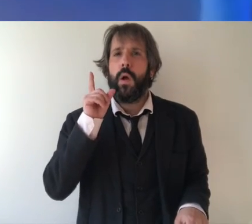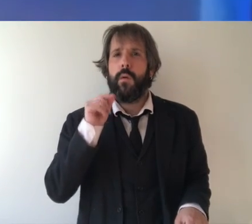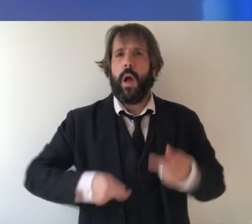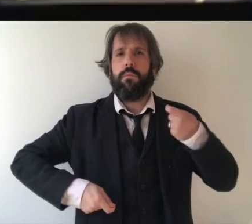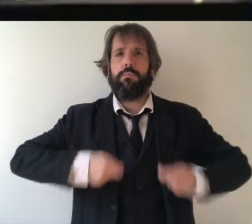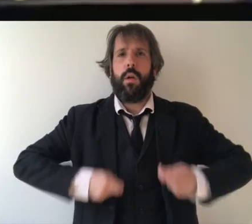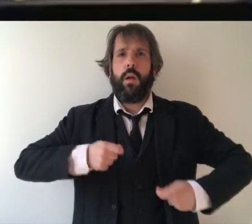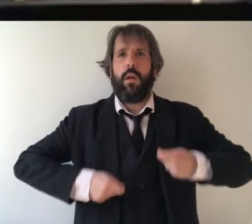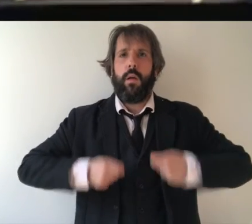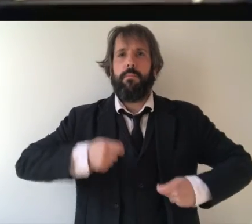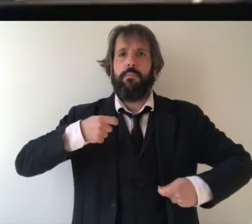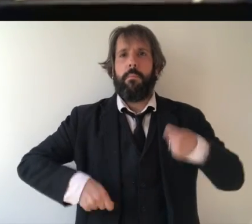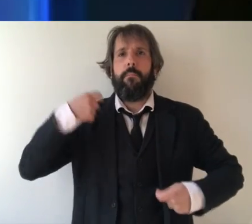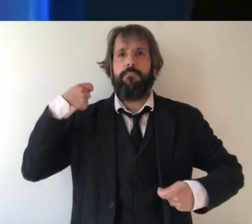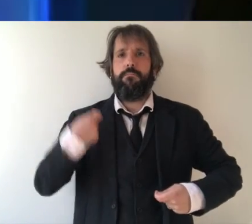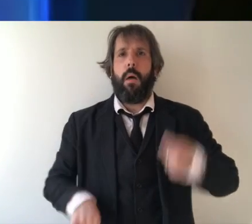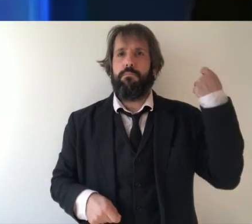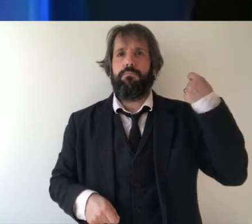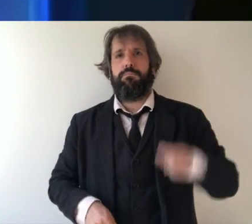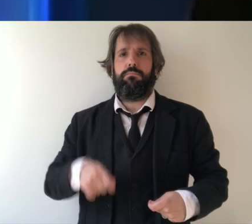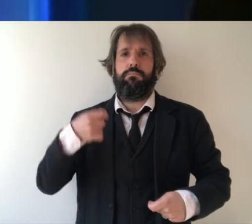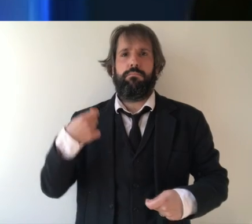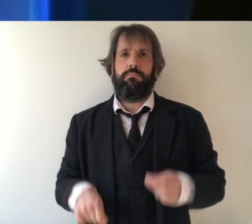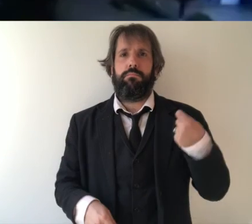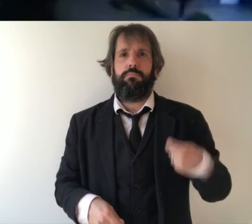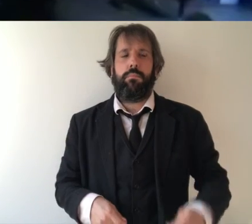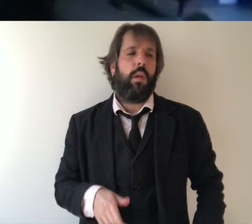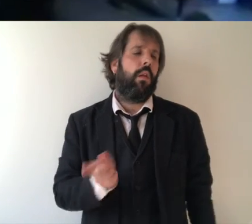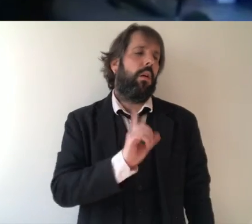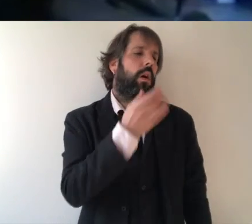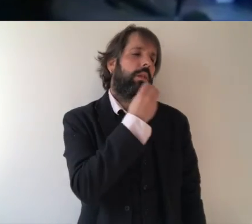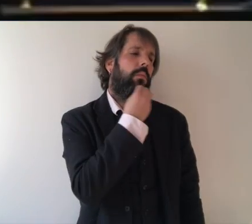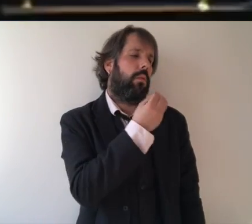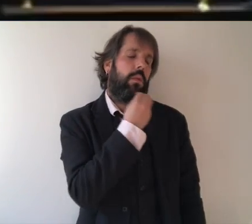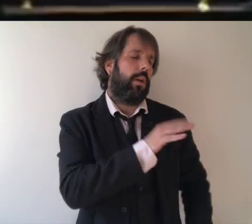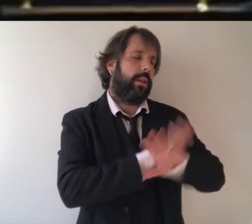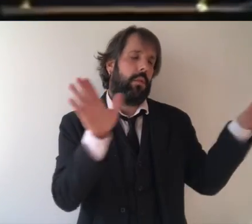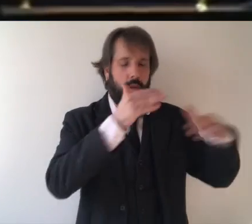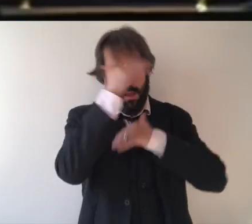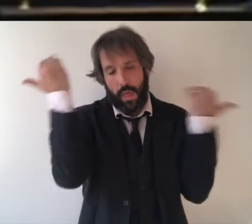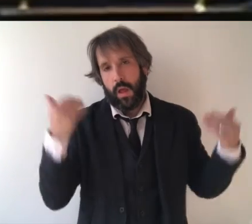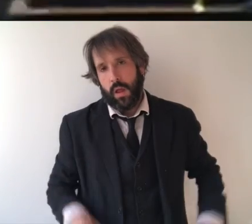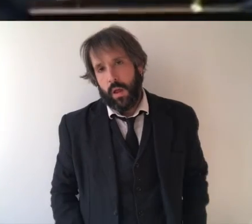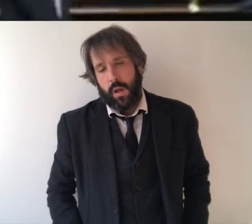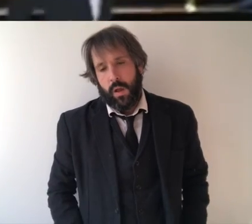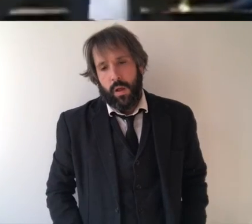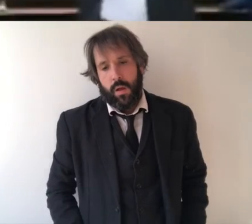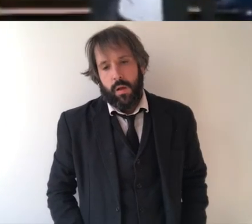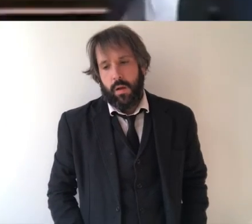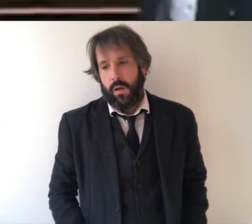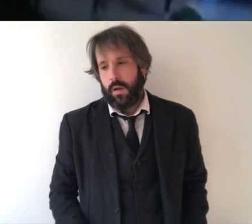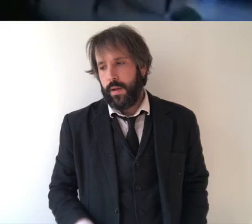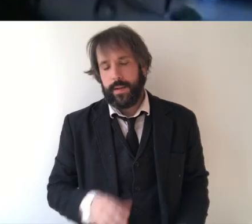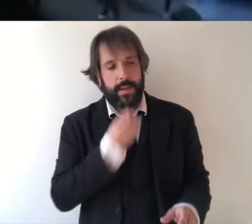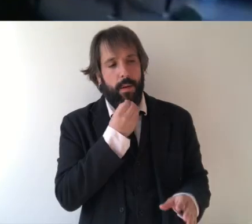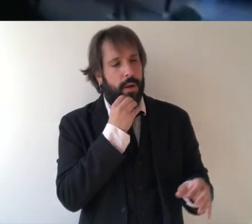tambour s'en va, pam, ram, pam, pam, pam. Non, non, c'est bon, c'est bon. Ça ne veux pas. Bien,